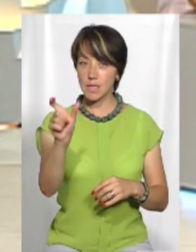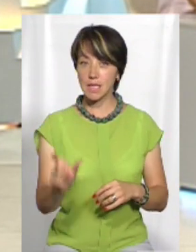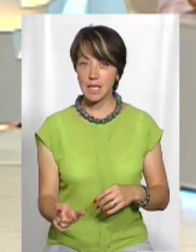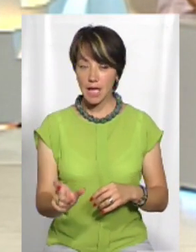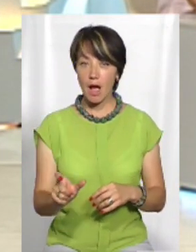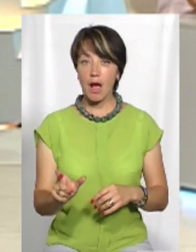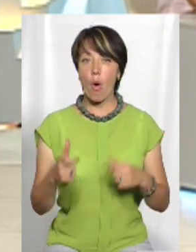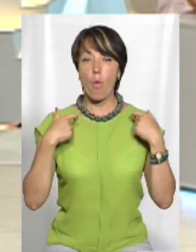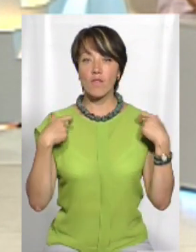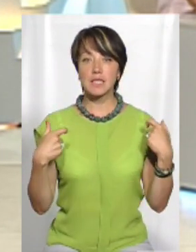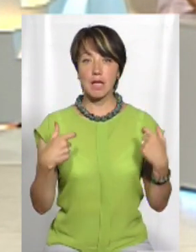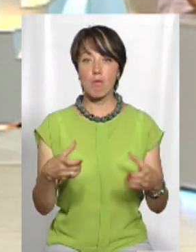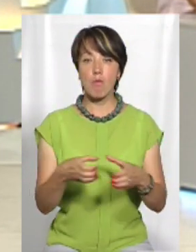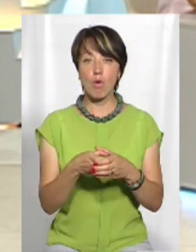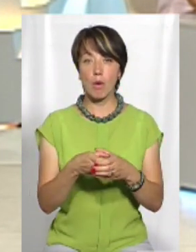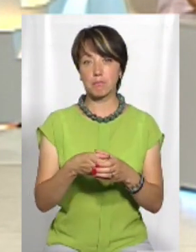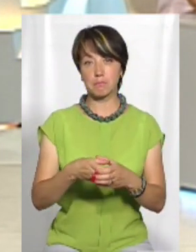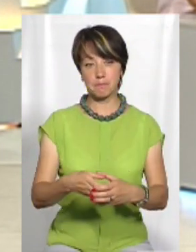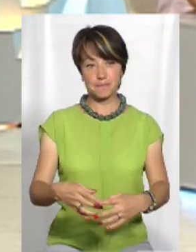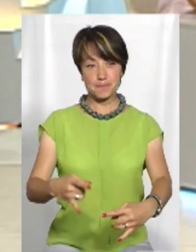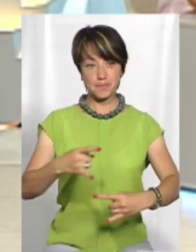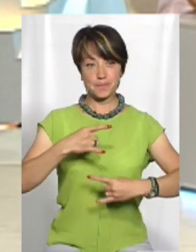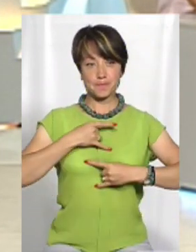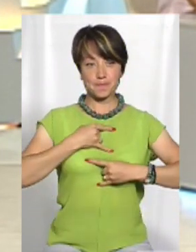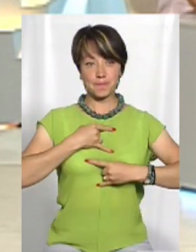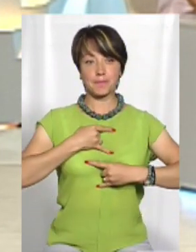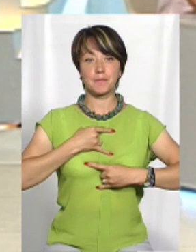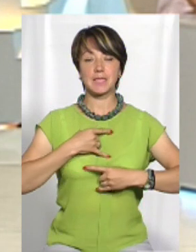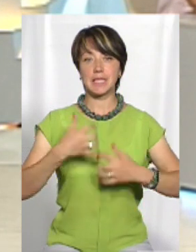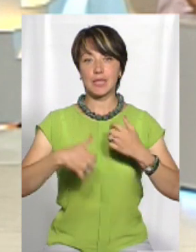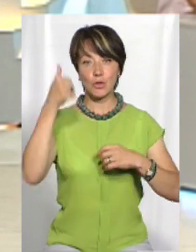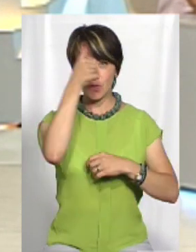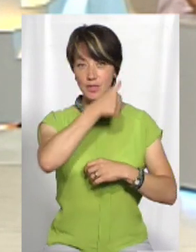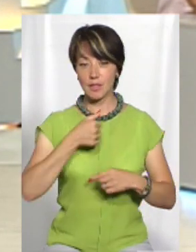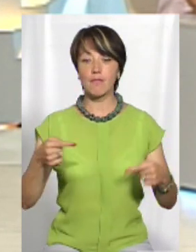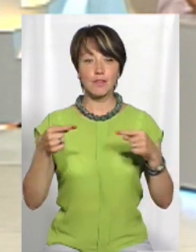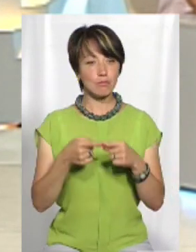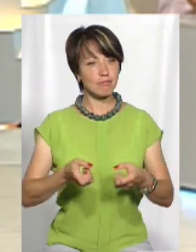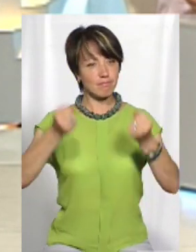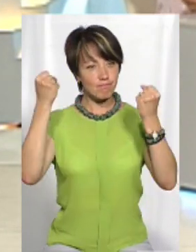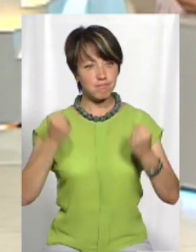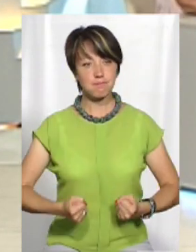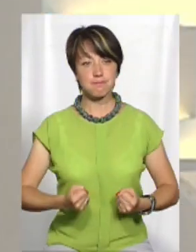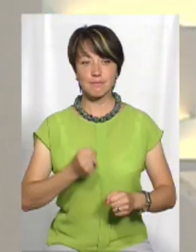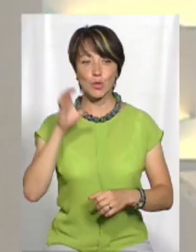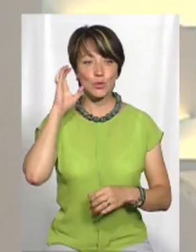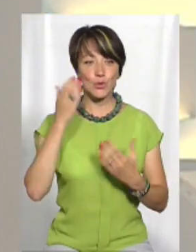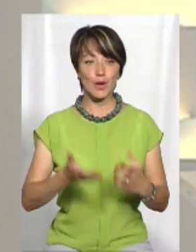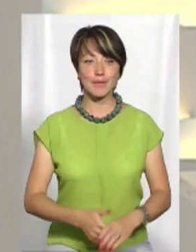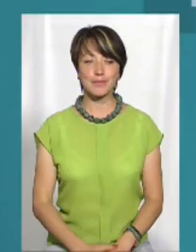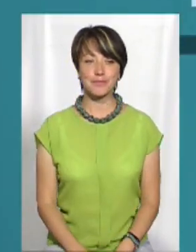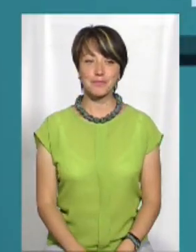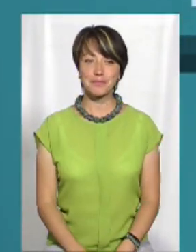це пресофіцер полку Віталій Могила. Приміряв середньовічні обладунки, визначив, що заважкі. Послухаймо його.